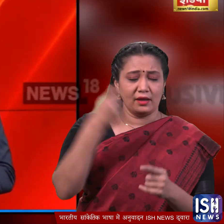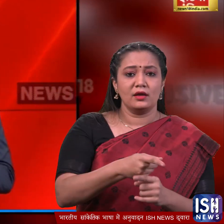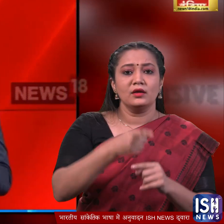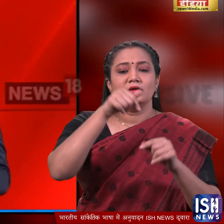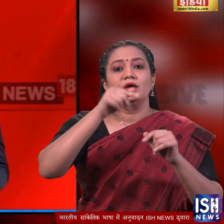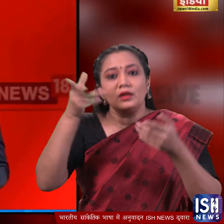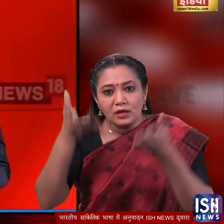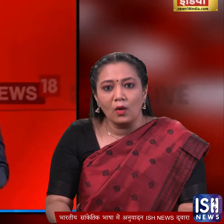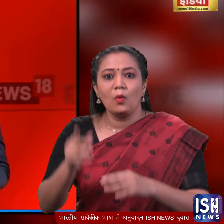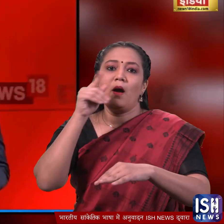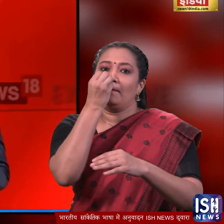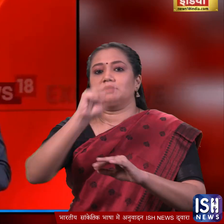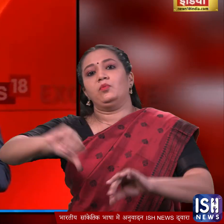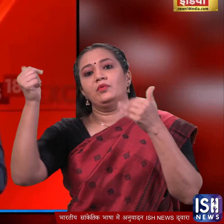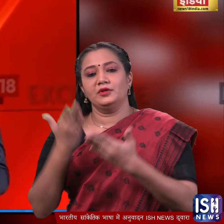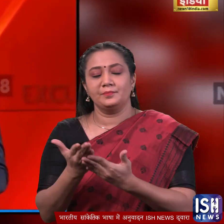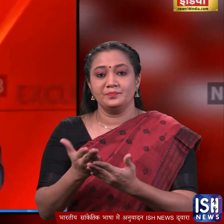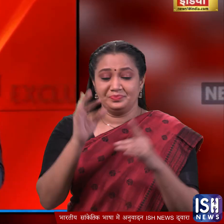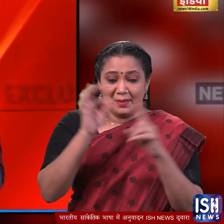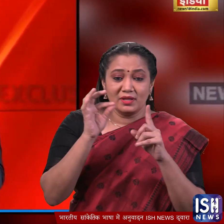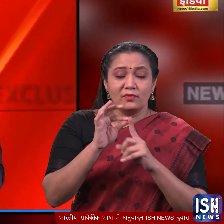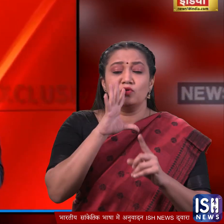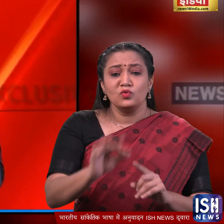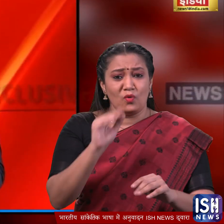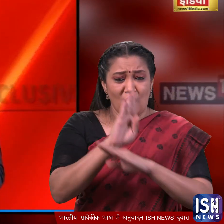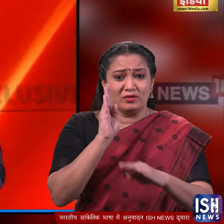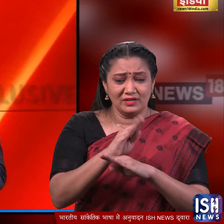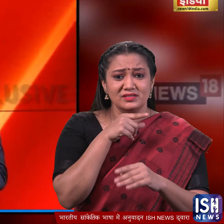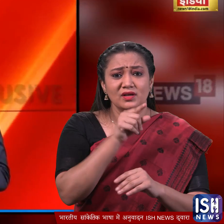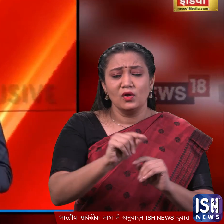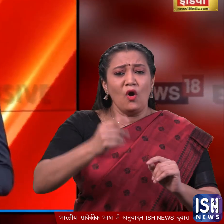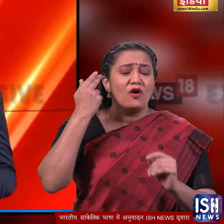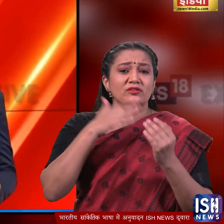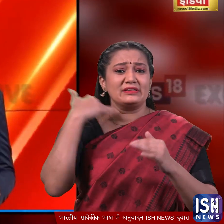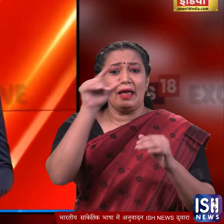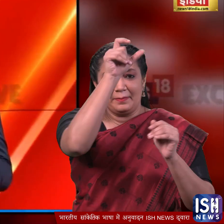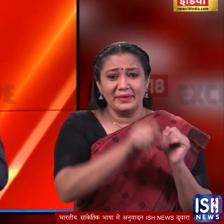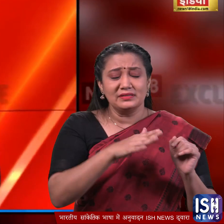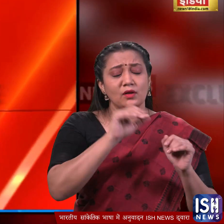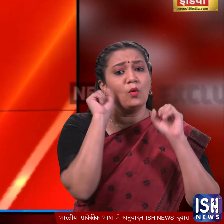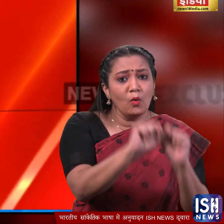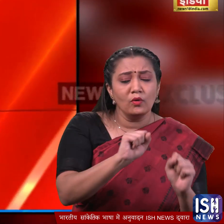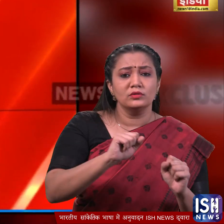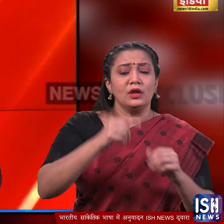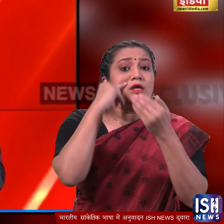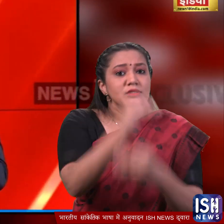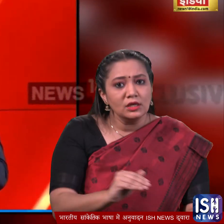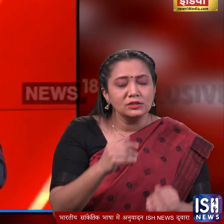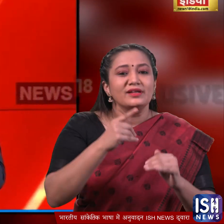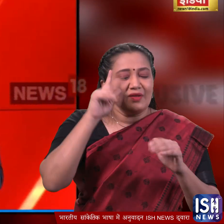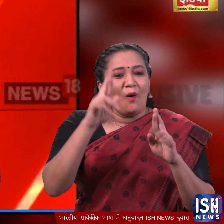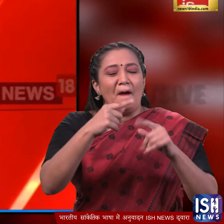उपचुनाव में बीजेपी के उम्मीदवार जीत गए। जबकि पृथ्वीपुर सीट पर तो कांग्रेस ने अपने दिवंगत विधायक के बेटे को टिकट देकर वोटरों